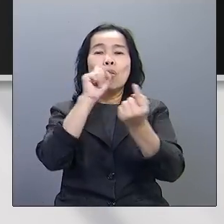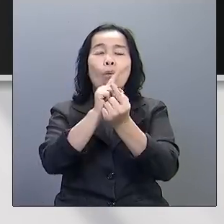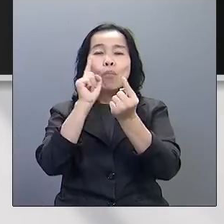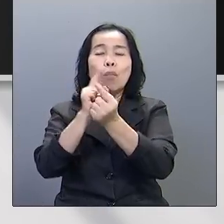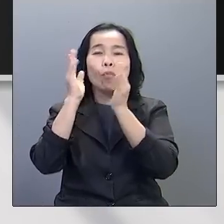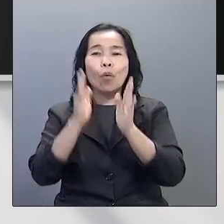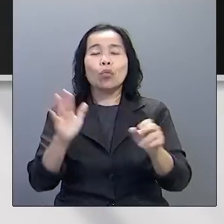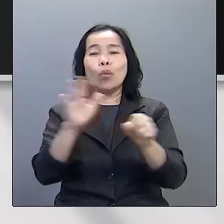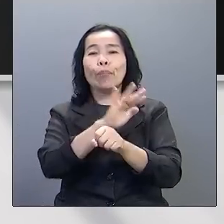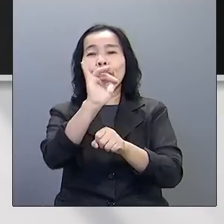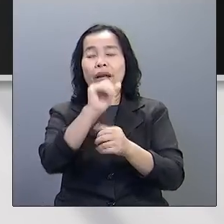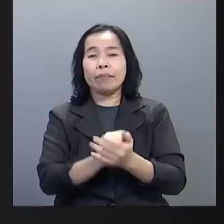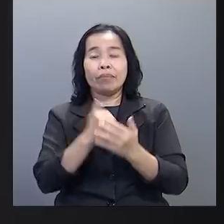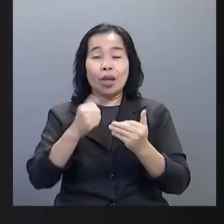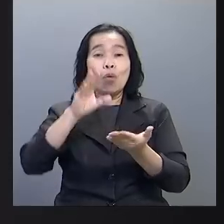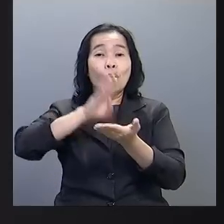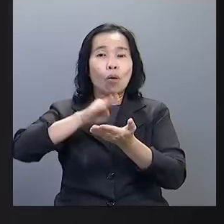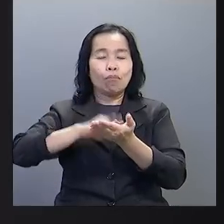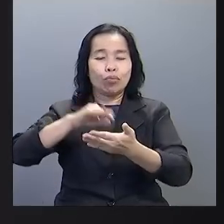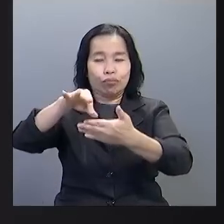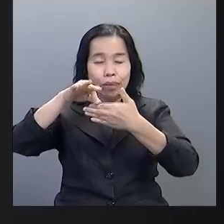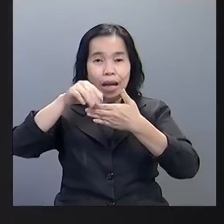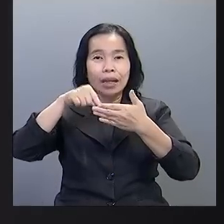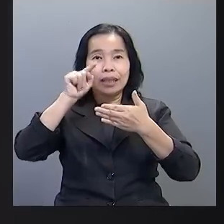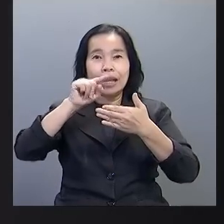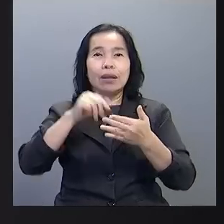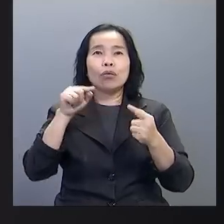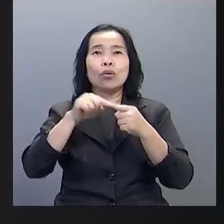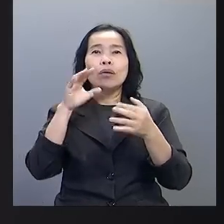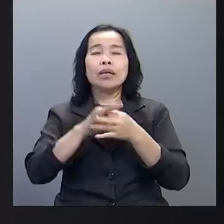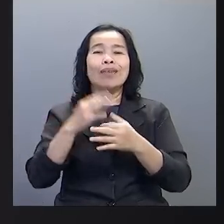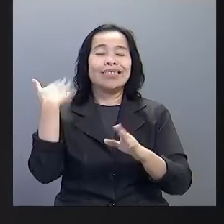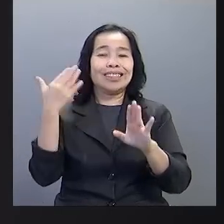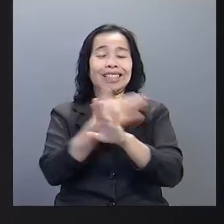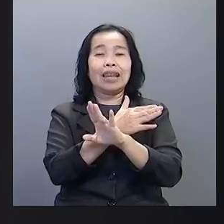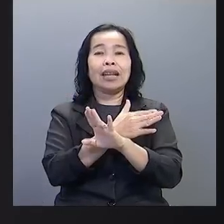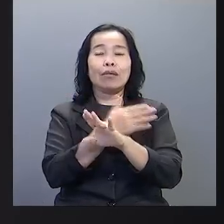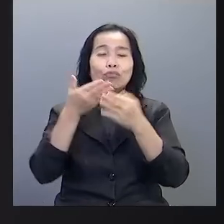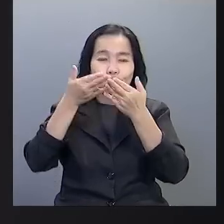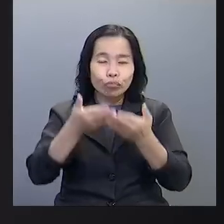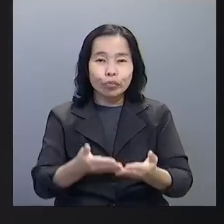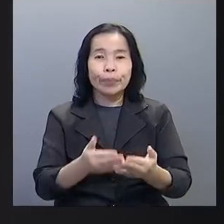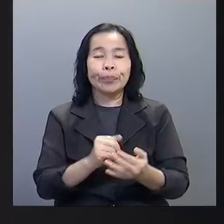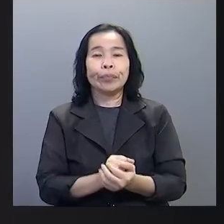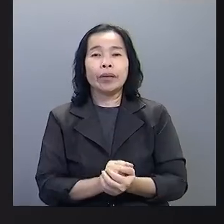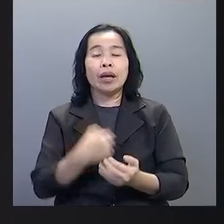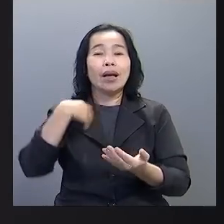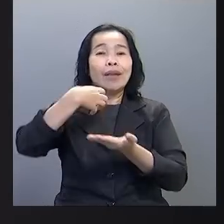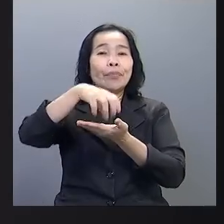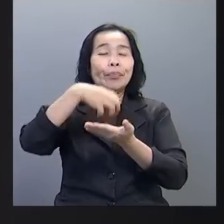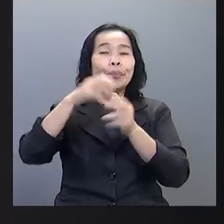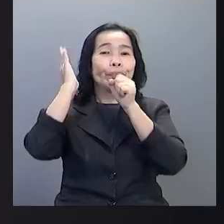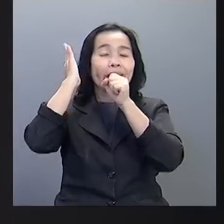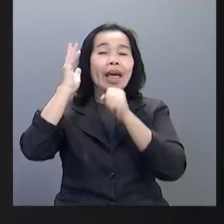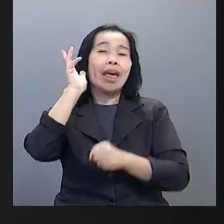นี่เป็นข้อมูลที่เราได้รับมานะคะแล้วก็อ้างว่าเป็นส่วนหนึ่งที่เกิดขึ้นในวันที่เกิดเหตุซึ่งในการแถลงข่าวของผู้บริ